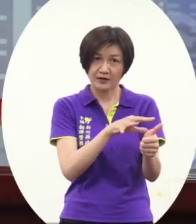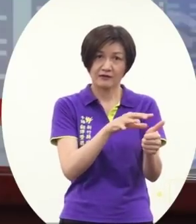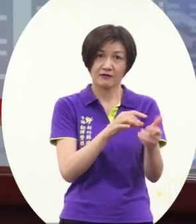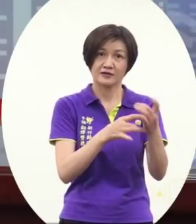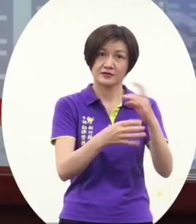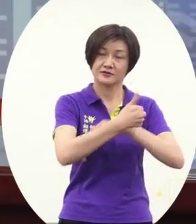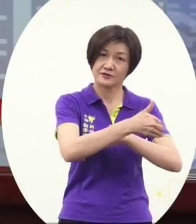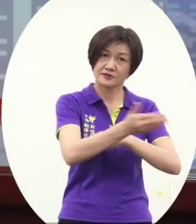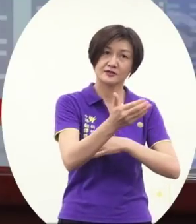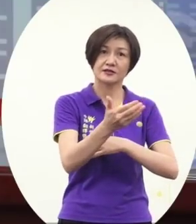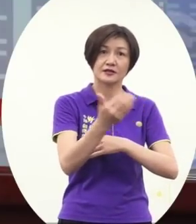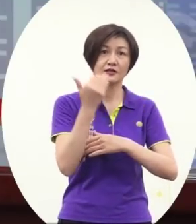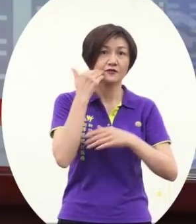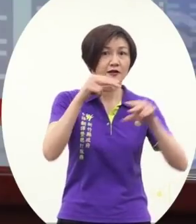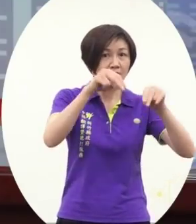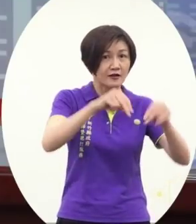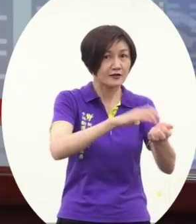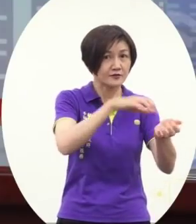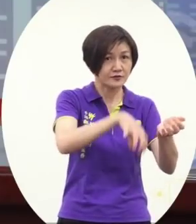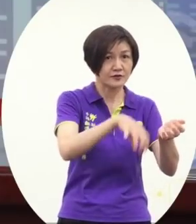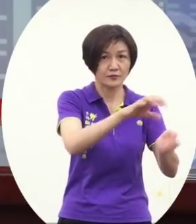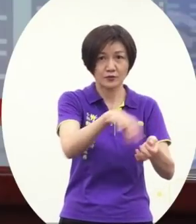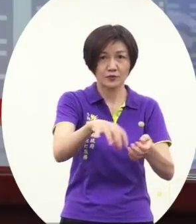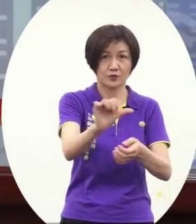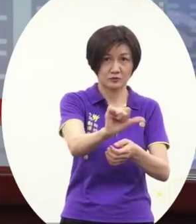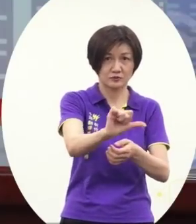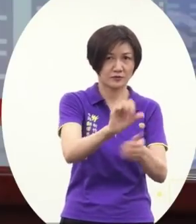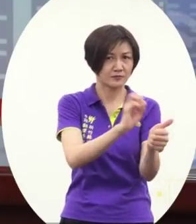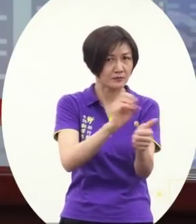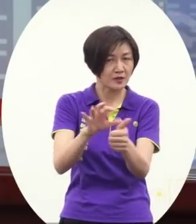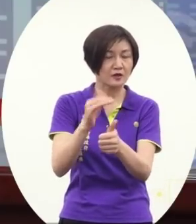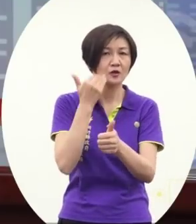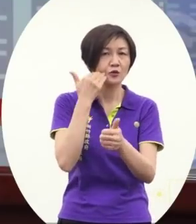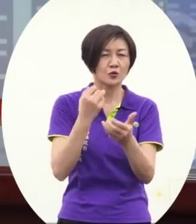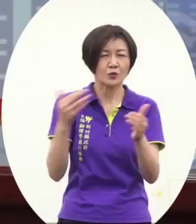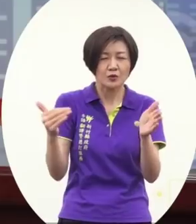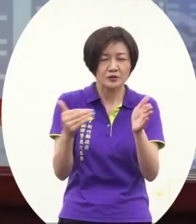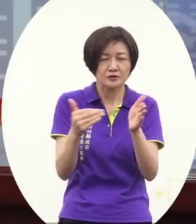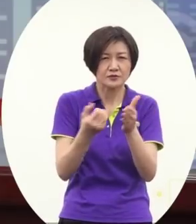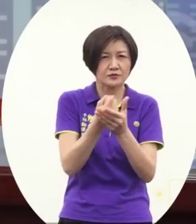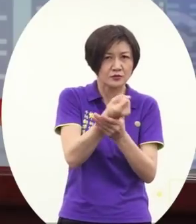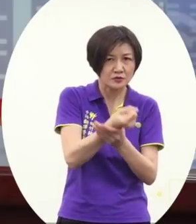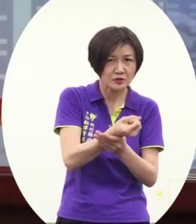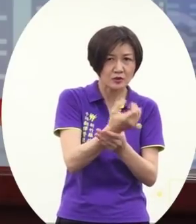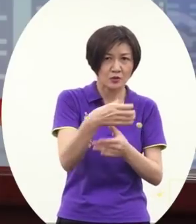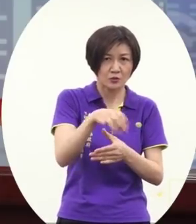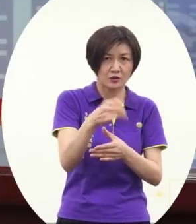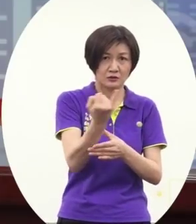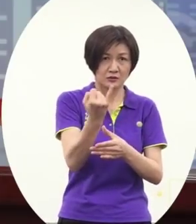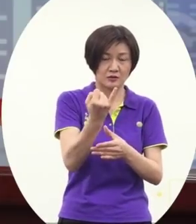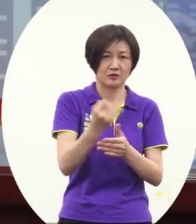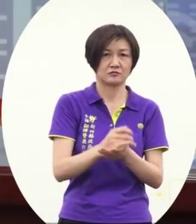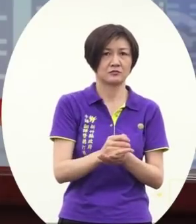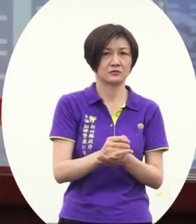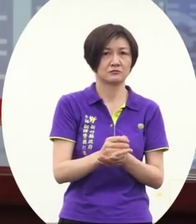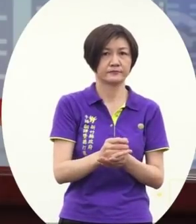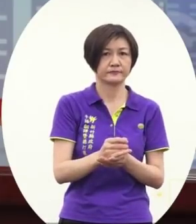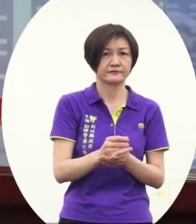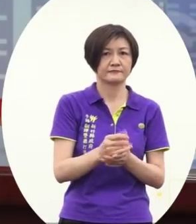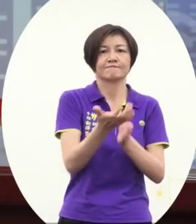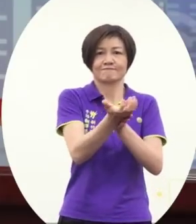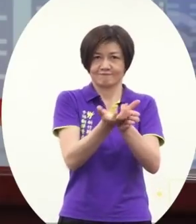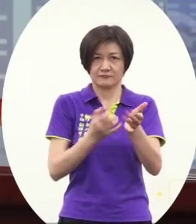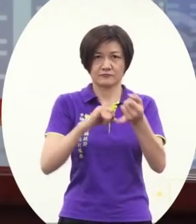内的5家合约医院，对于临盆的孕妇评估是否先预约来接